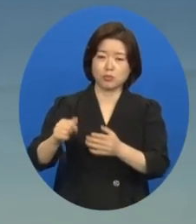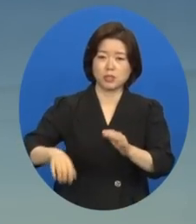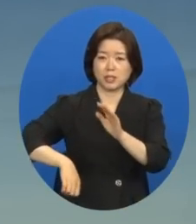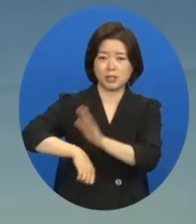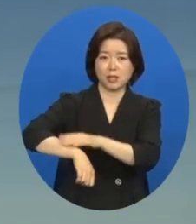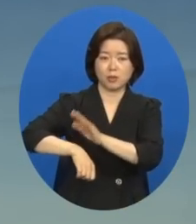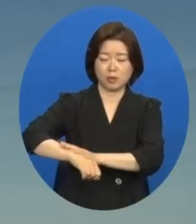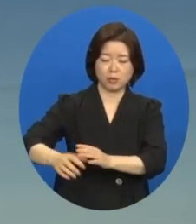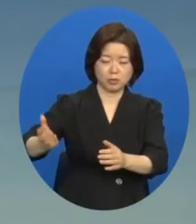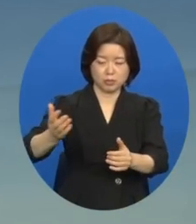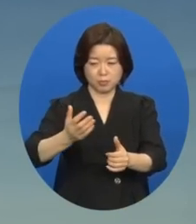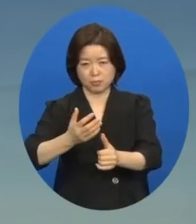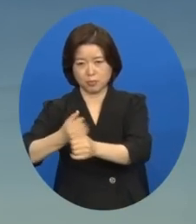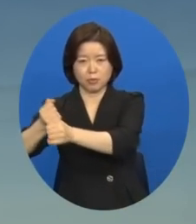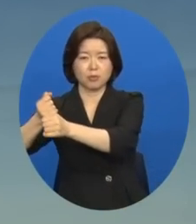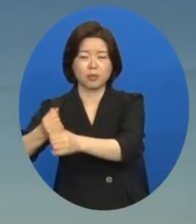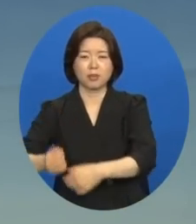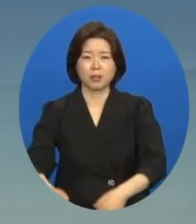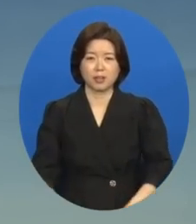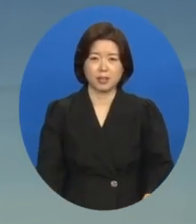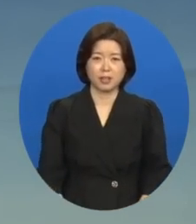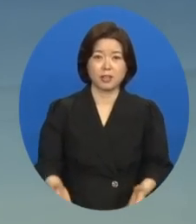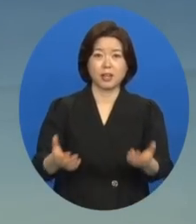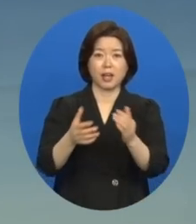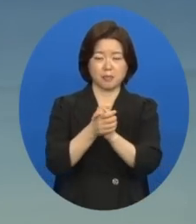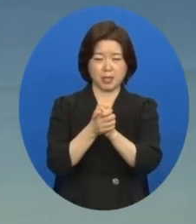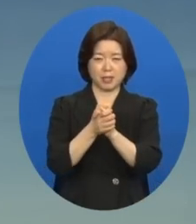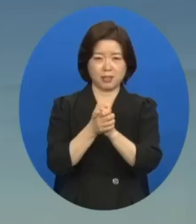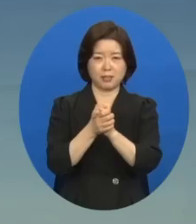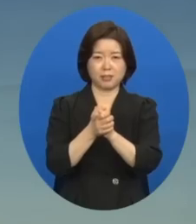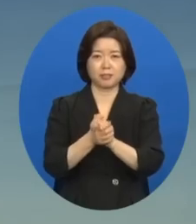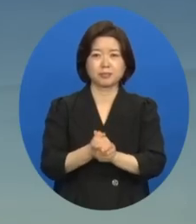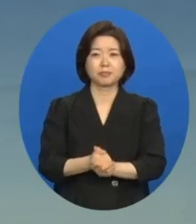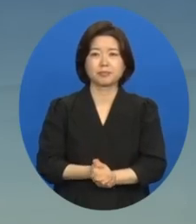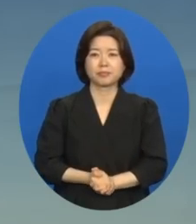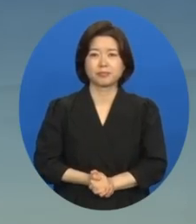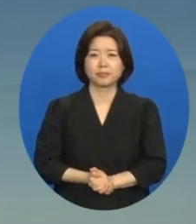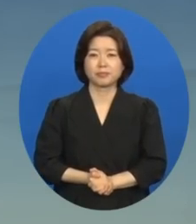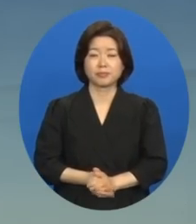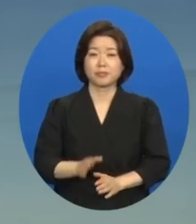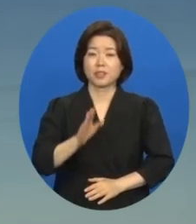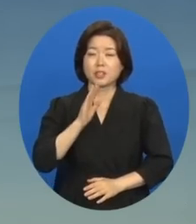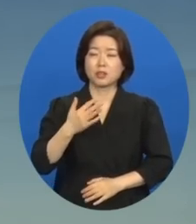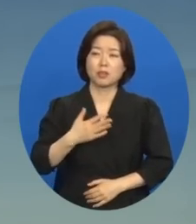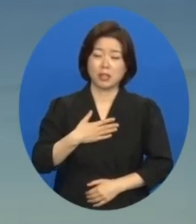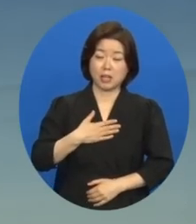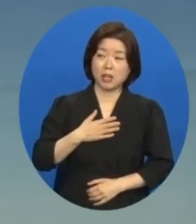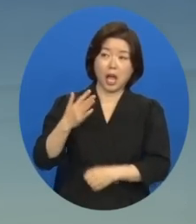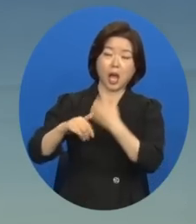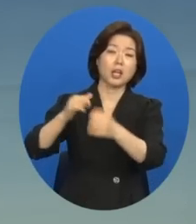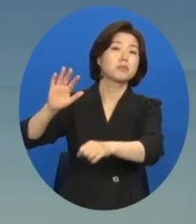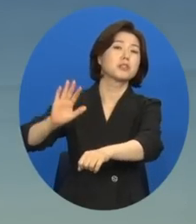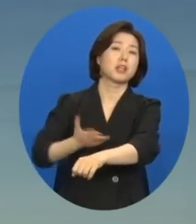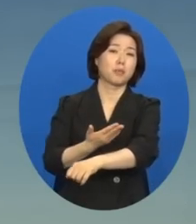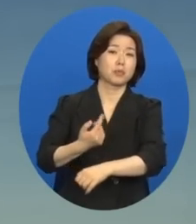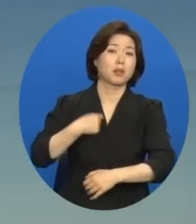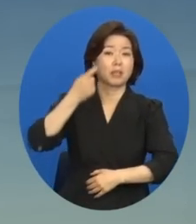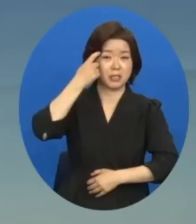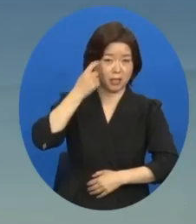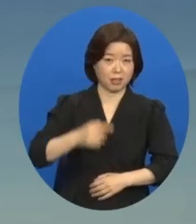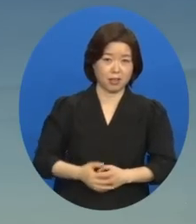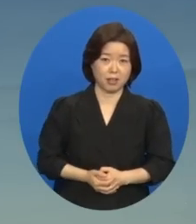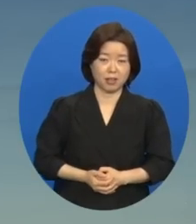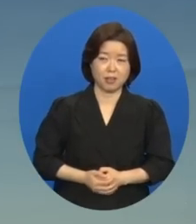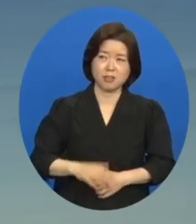오른손을 붙으셨나이다. 아멘. 저는 하나님이 잘못했다고 생각했어요.